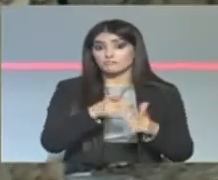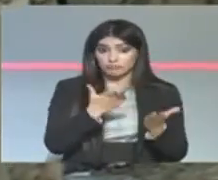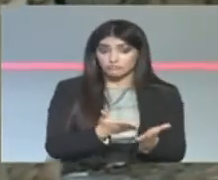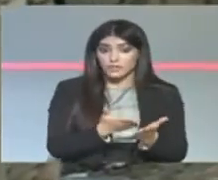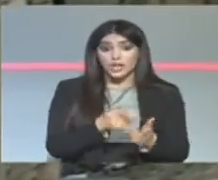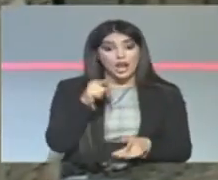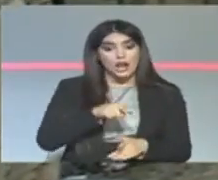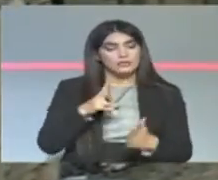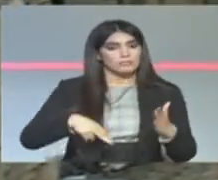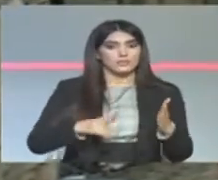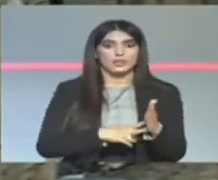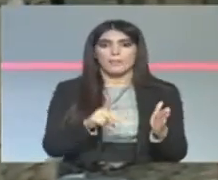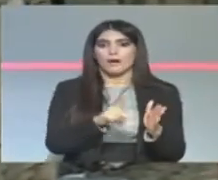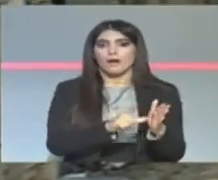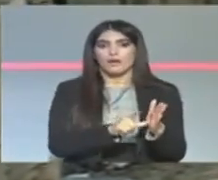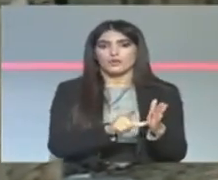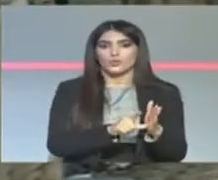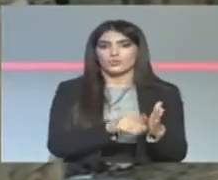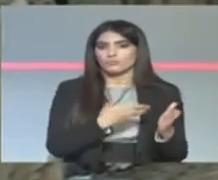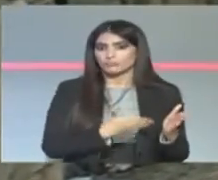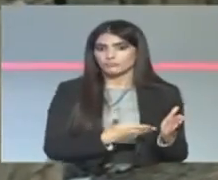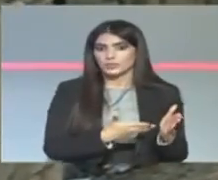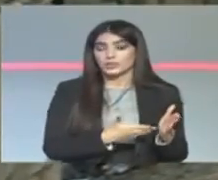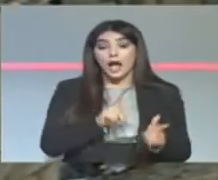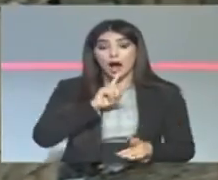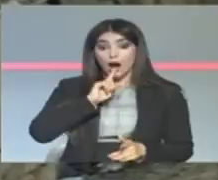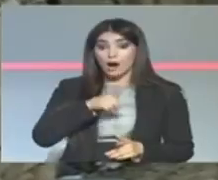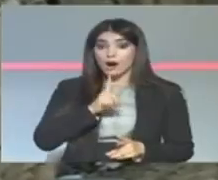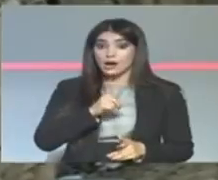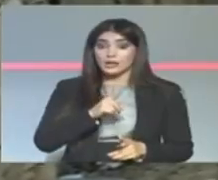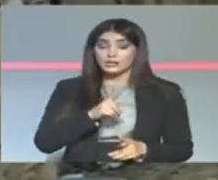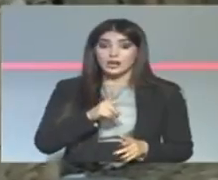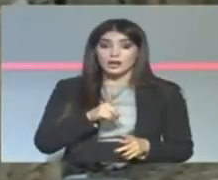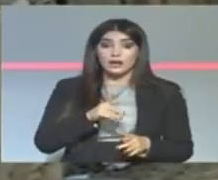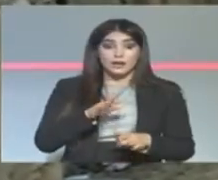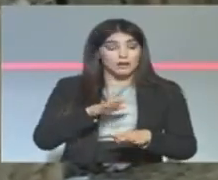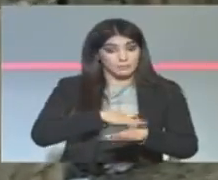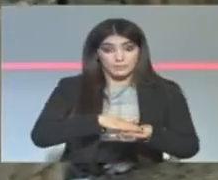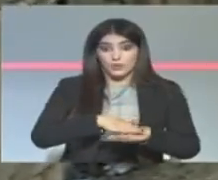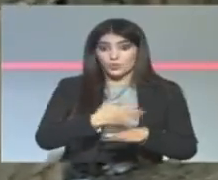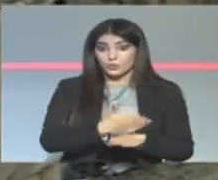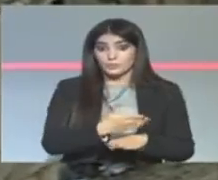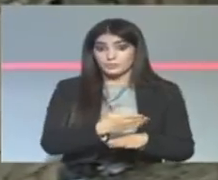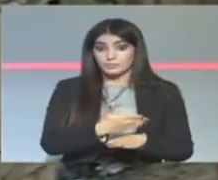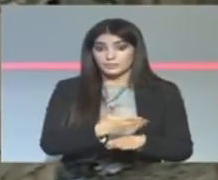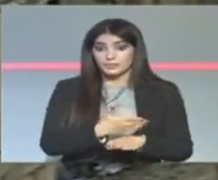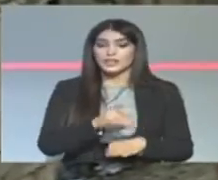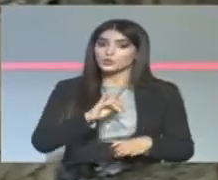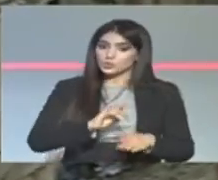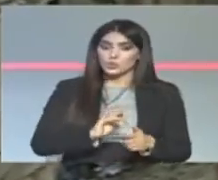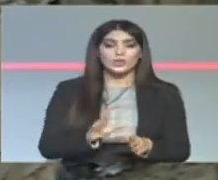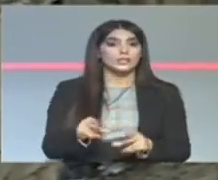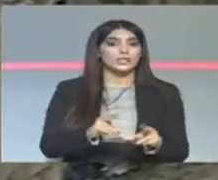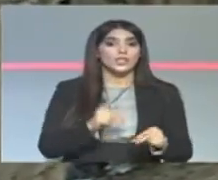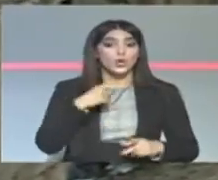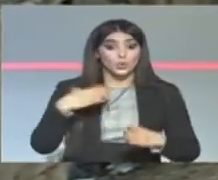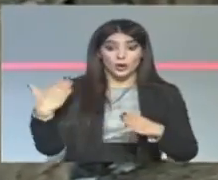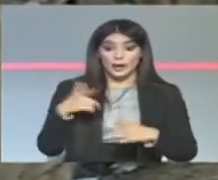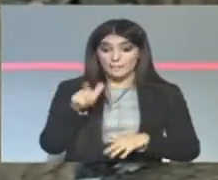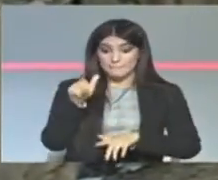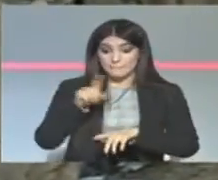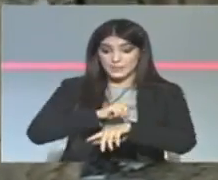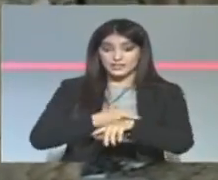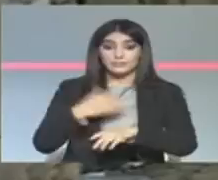تطبيق القانون ال اه القرارات الوجوديه عليه زي ما يحبون ان تدخلوا